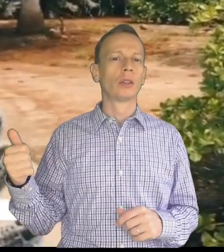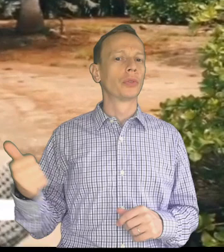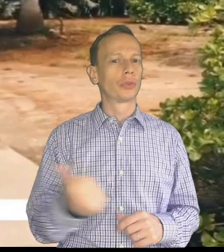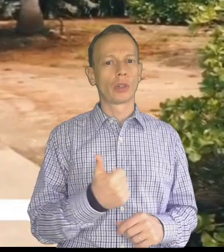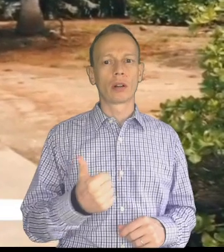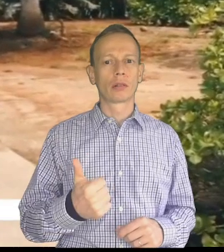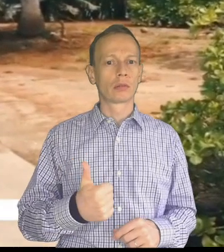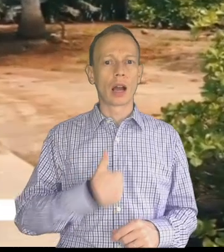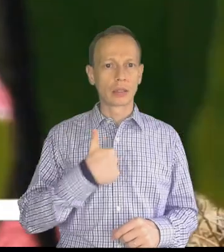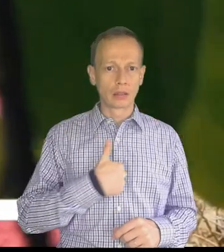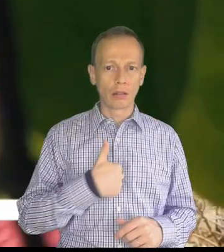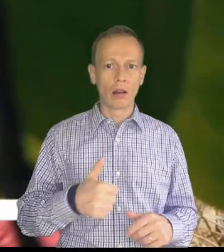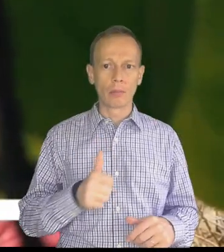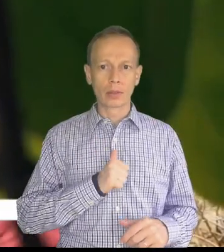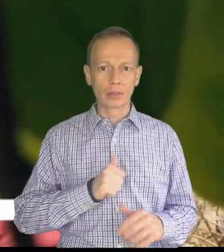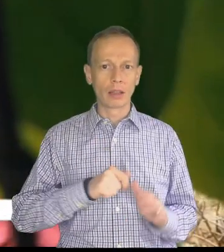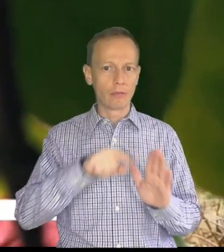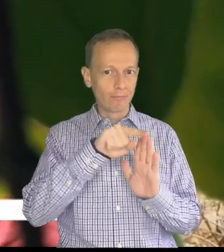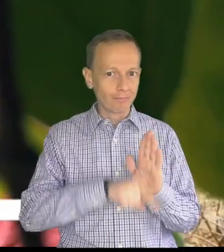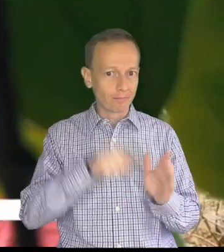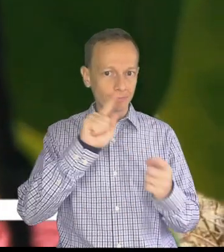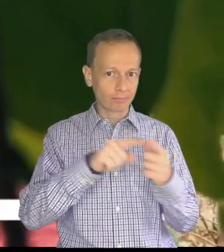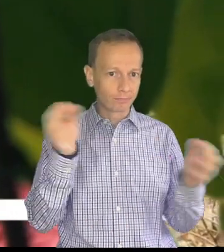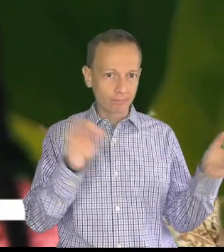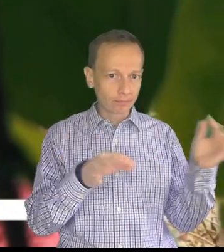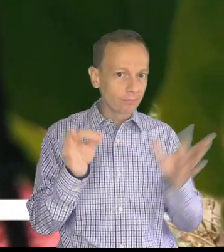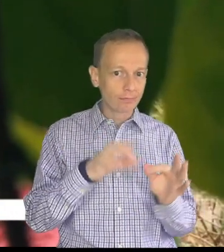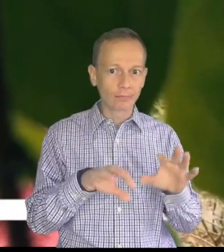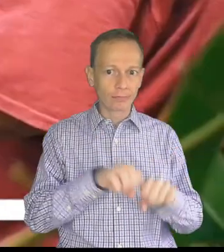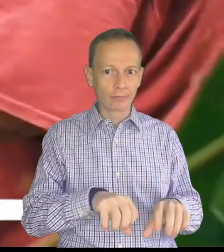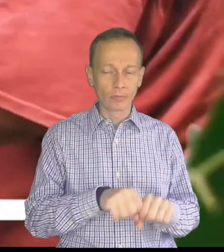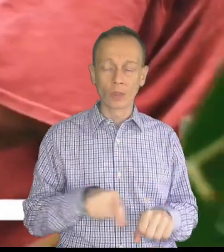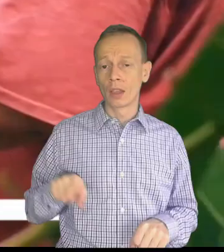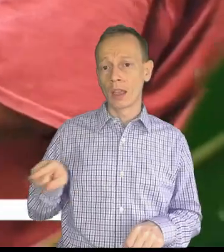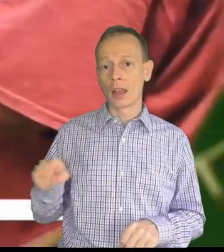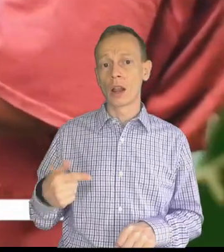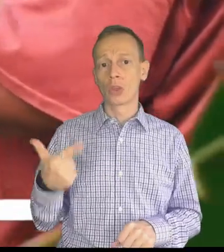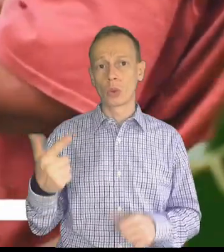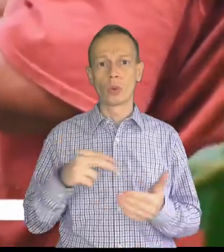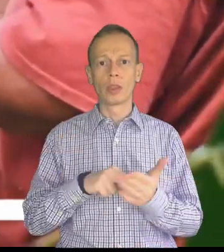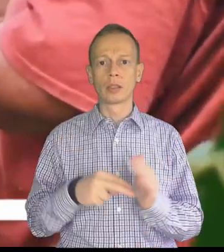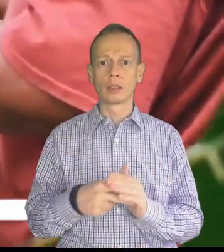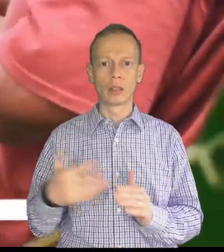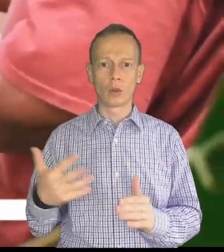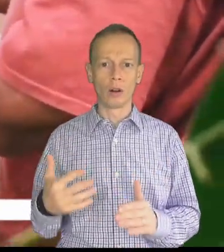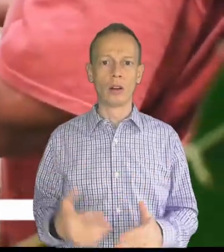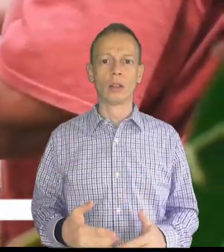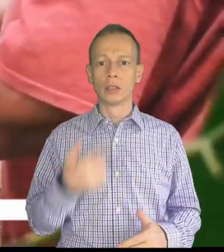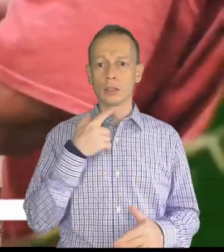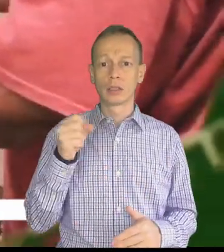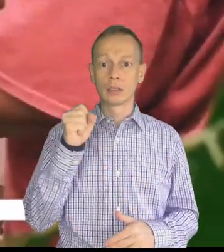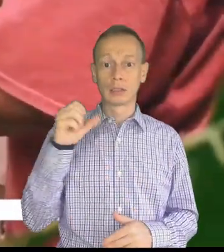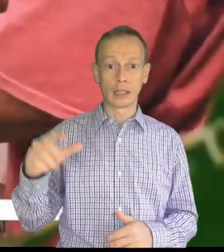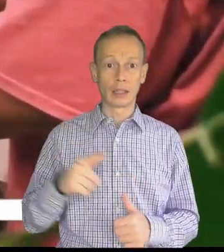sèches. Chaque artisan possède sa propre formule pour la confection de ses produits. Tumarere utilise